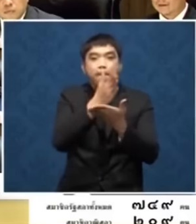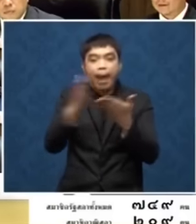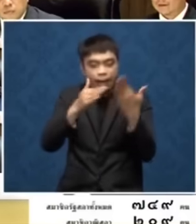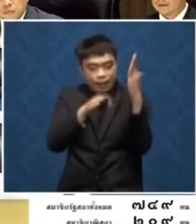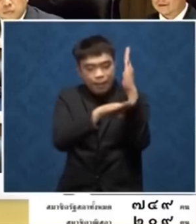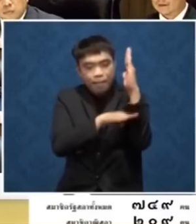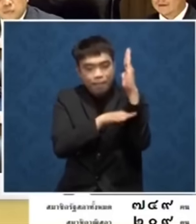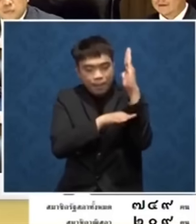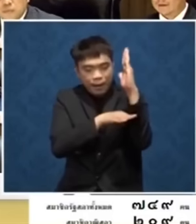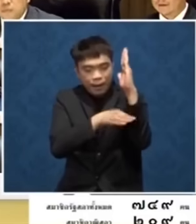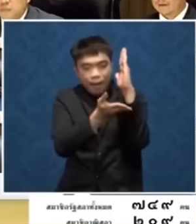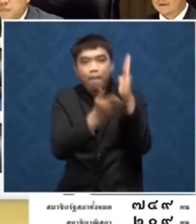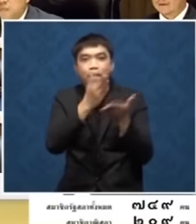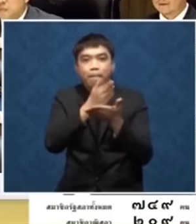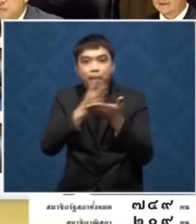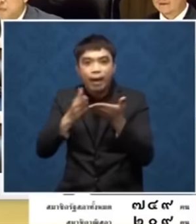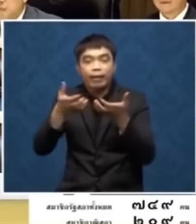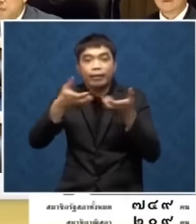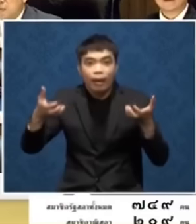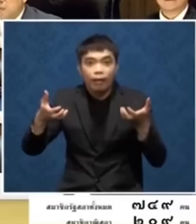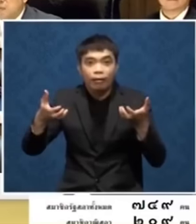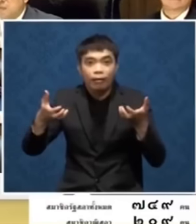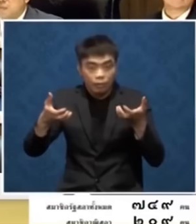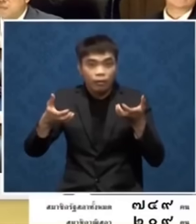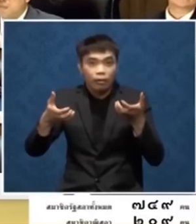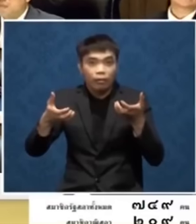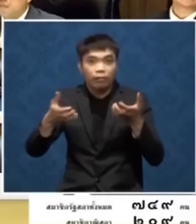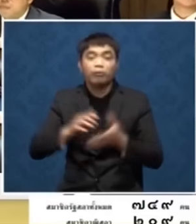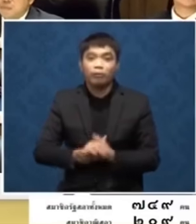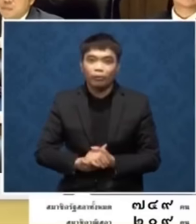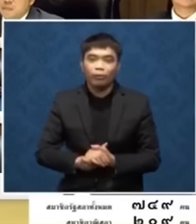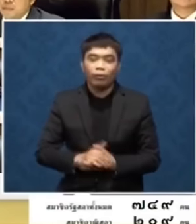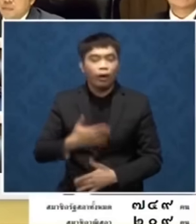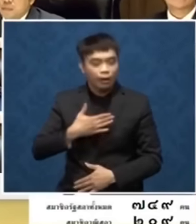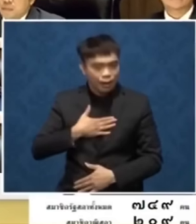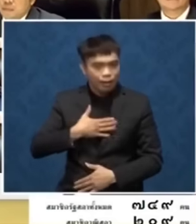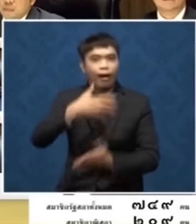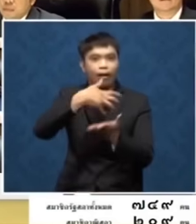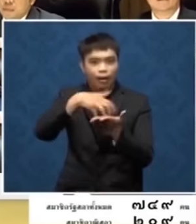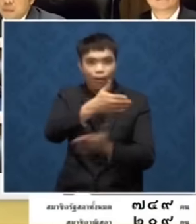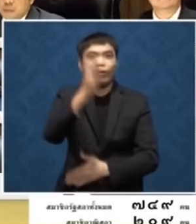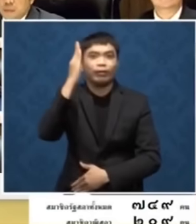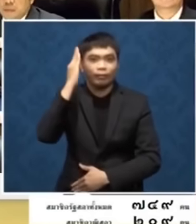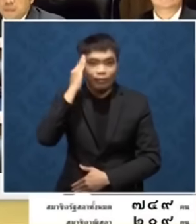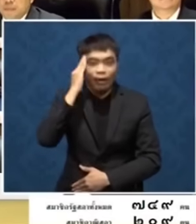เมื่อกี้มีเพื่อนสมาชิกท่านหนึ่งได้อภิปรายไปแล้วผมเลยบอกกับท่านประธานสภาที่เคาร